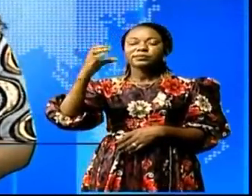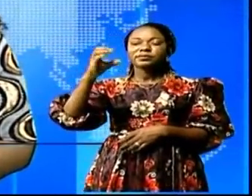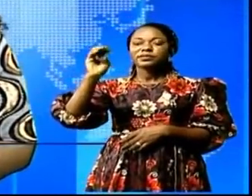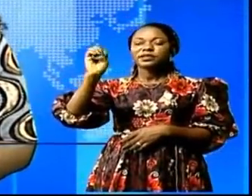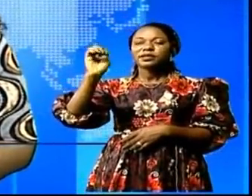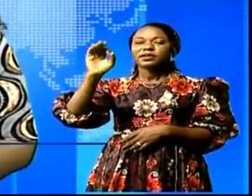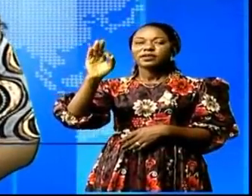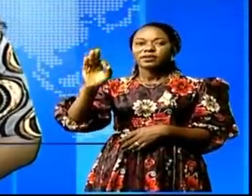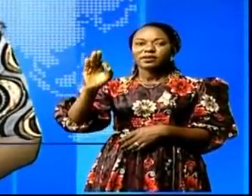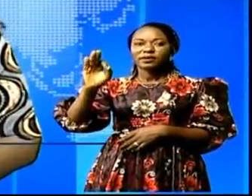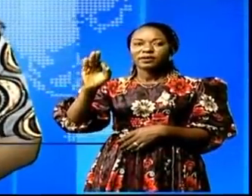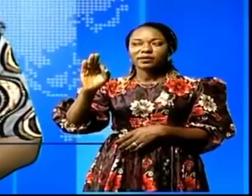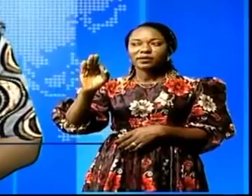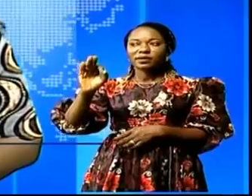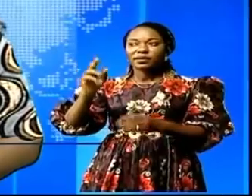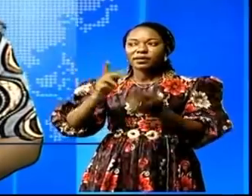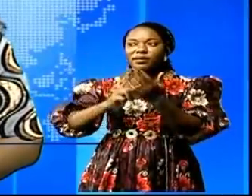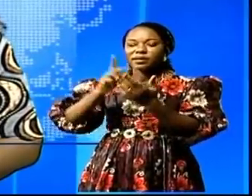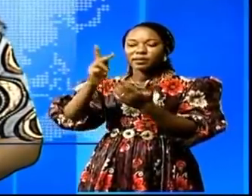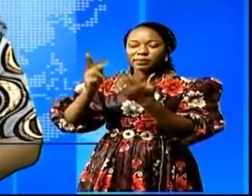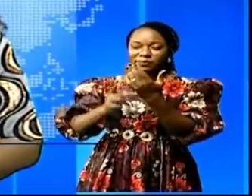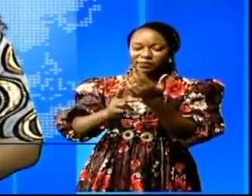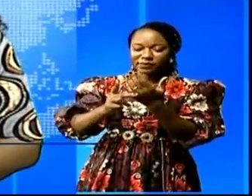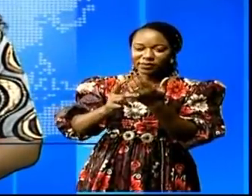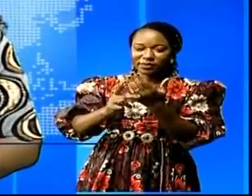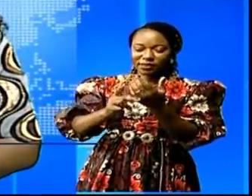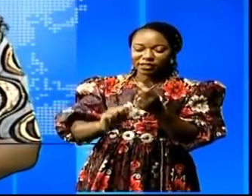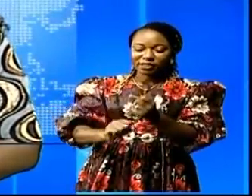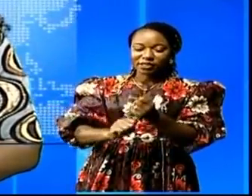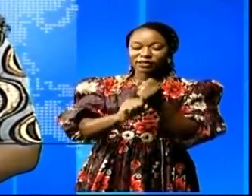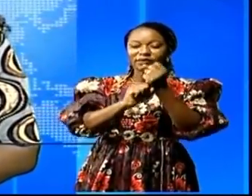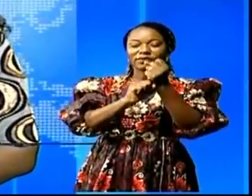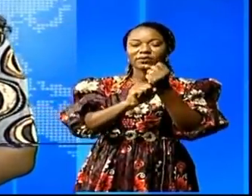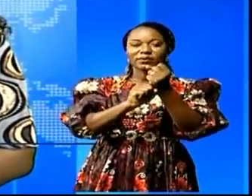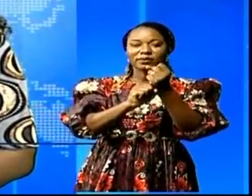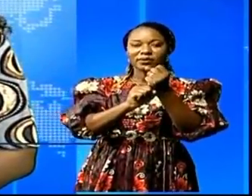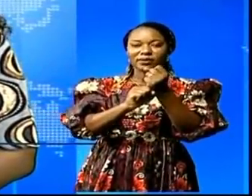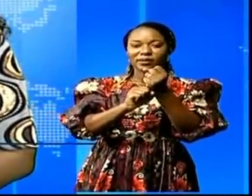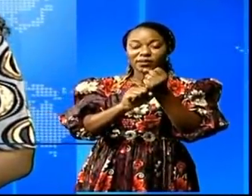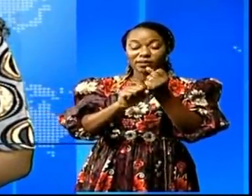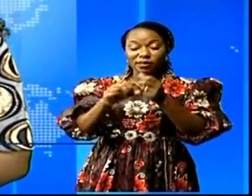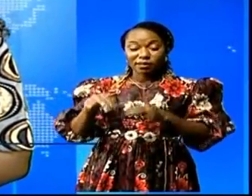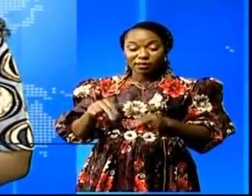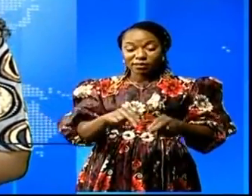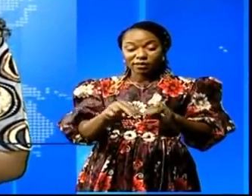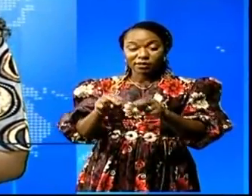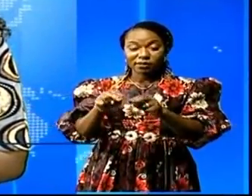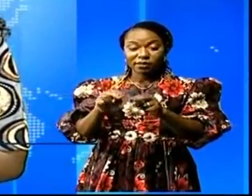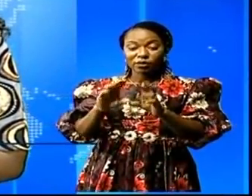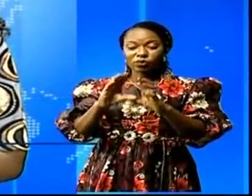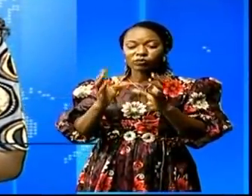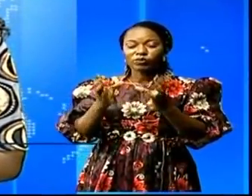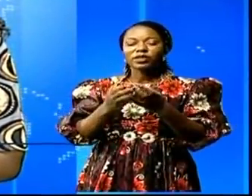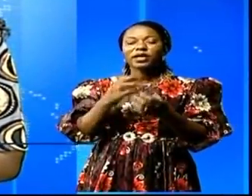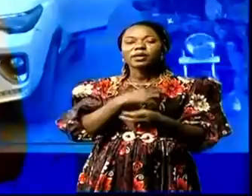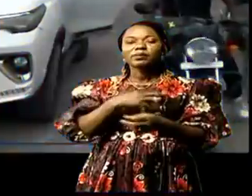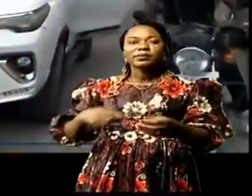différentes réalisations de projets de renforcement du système communautaire en République démocratique du